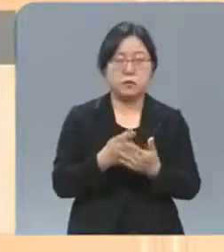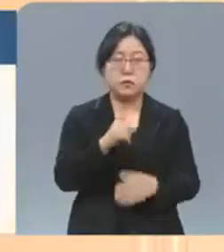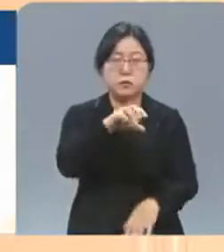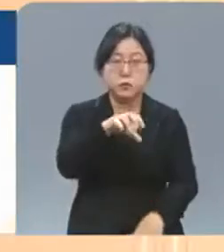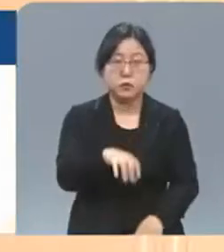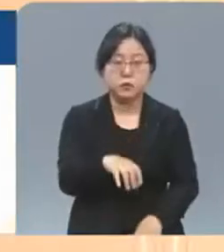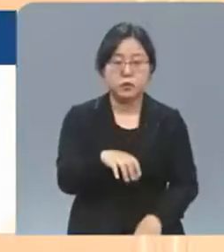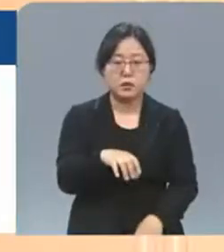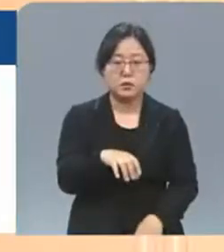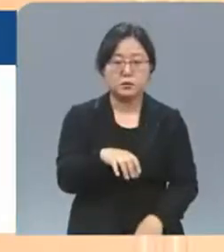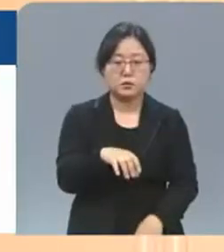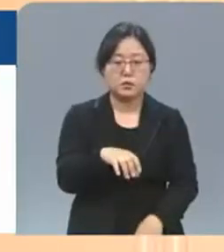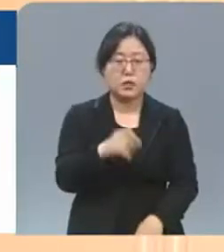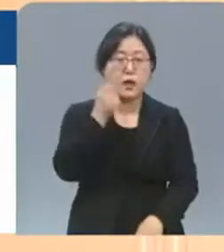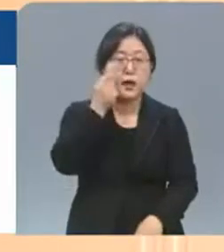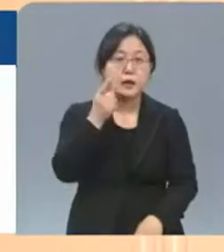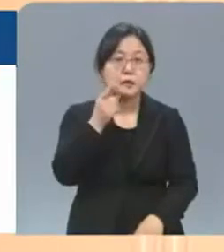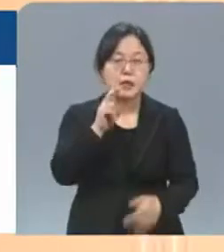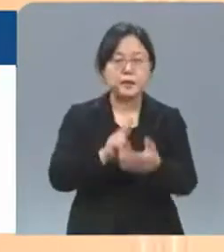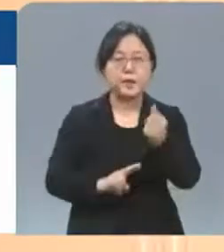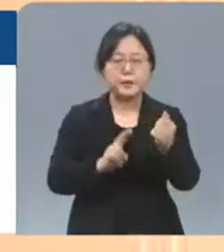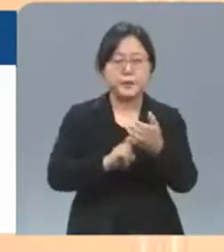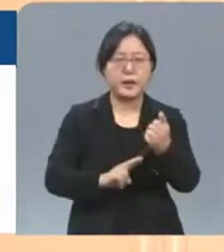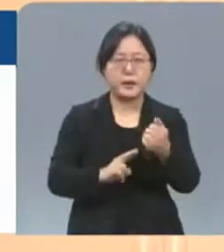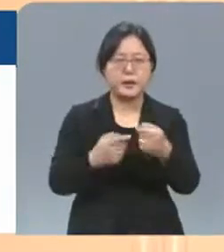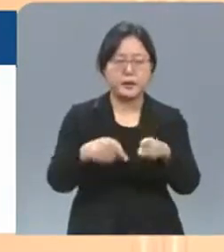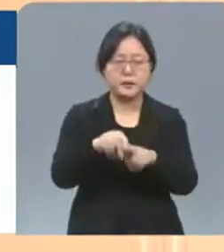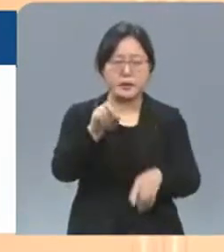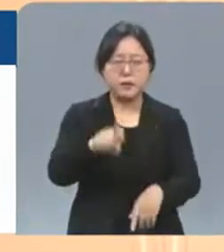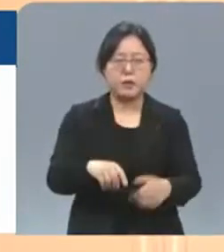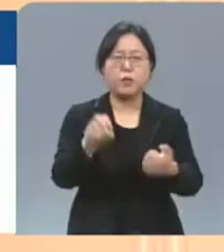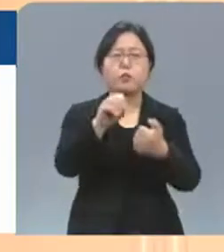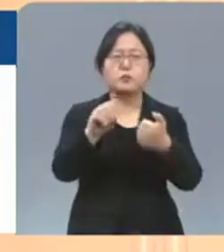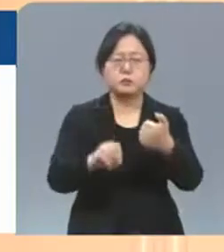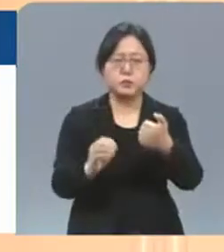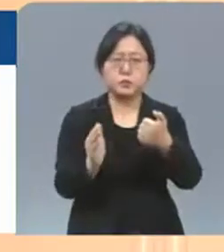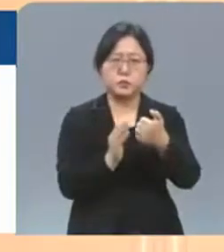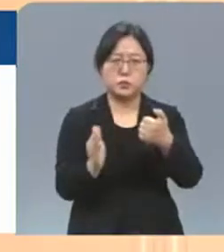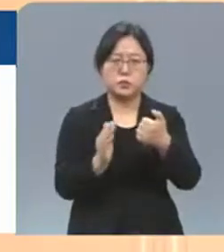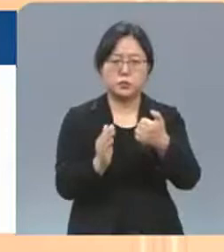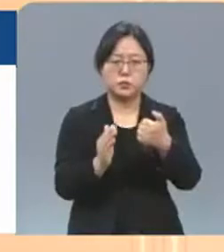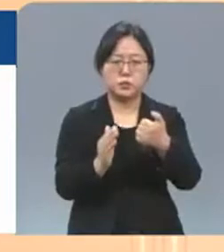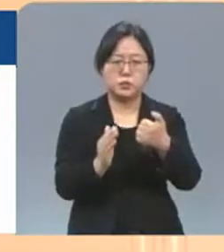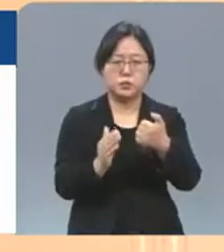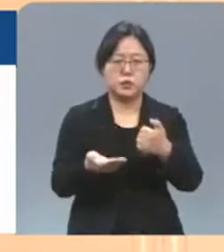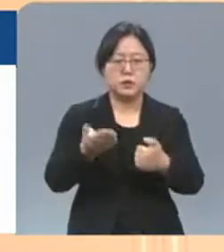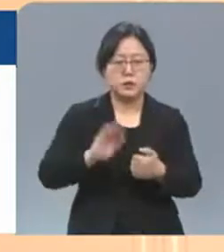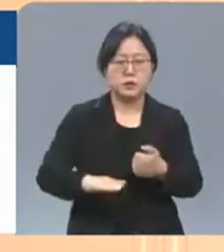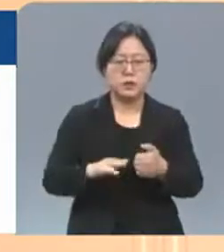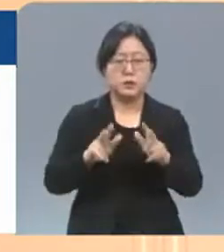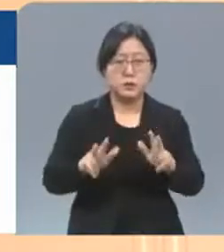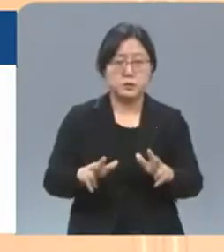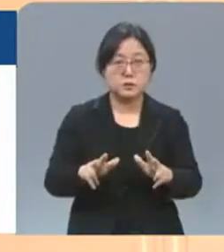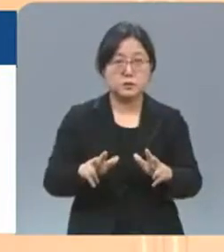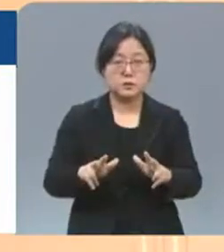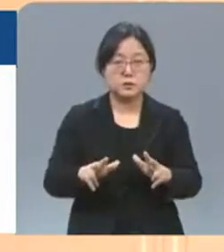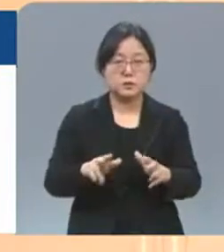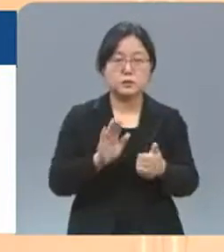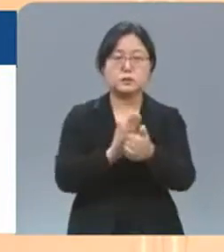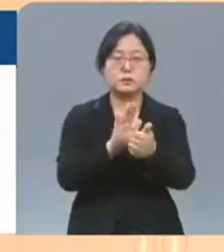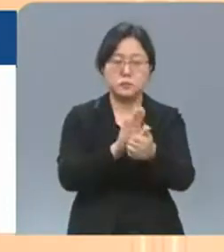매장들은 그 한 달 매출이 상생카드로 거의 50% 이상을 결제를 하고 있는데 지금